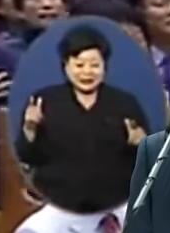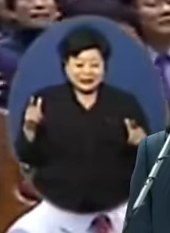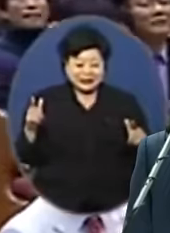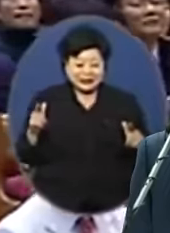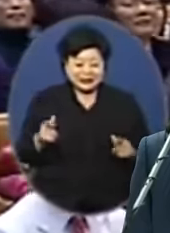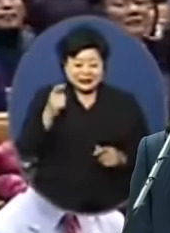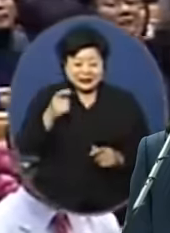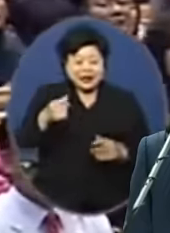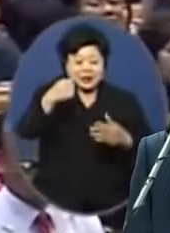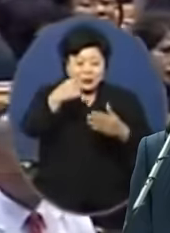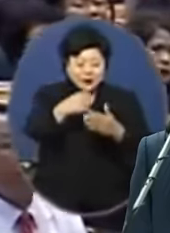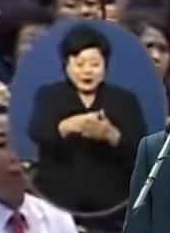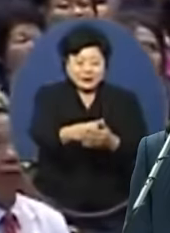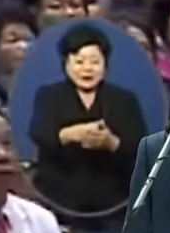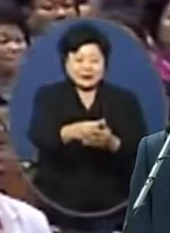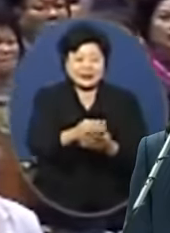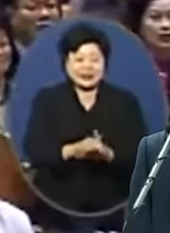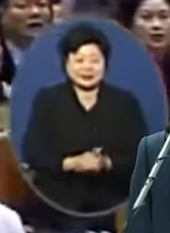강하고 담대합니다.